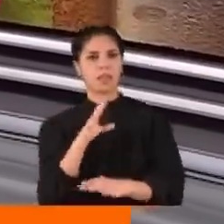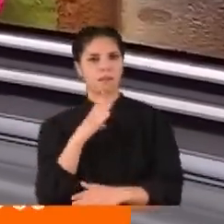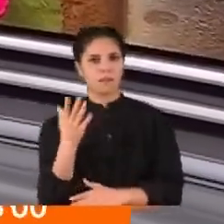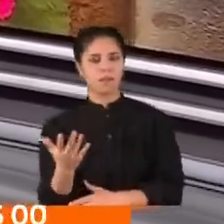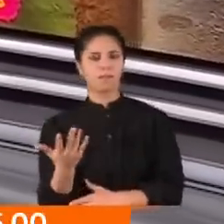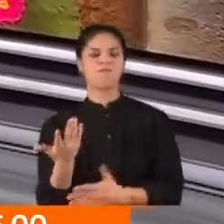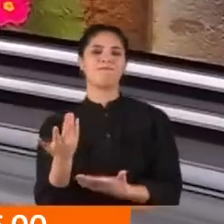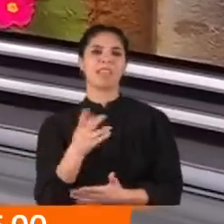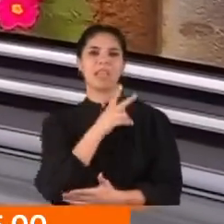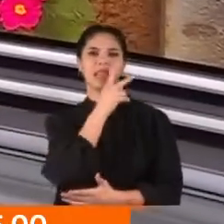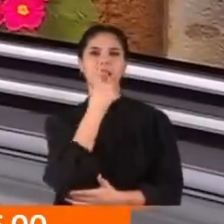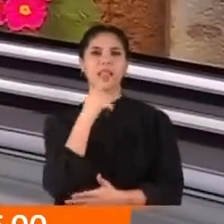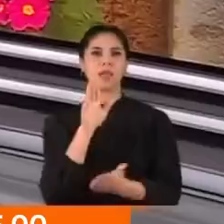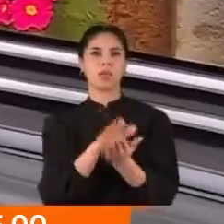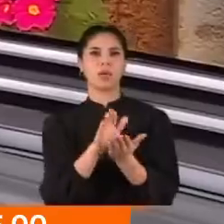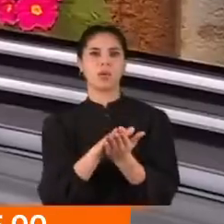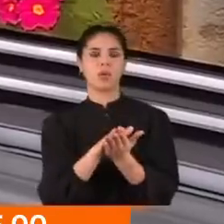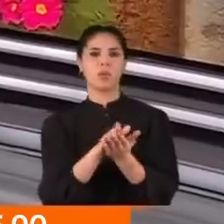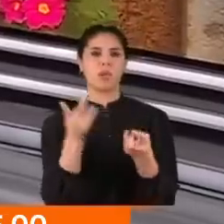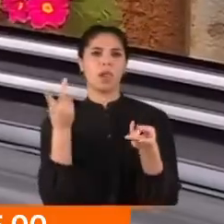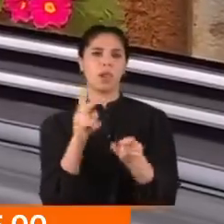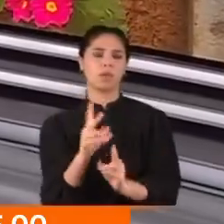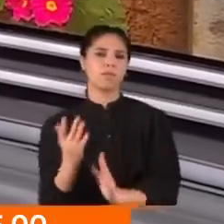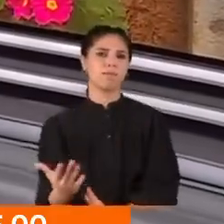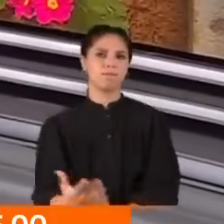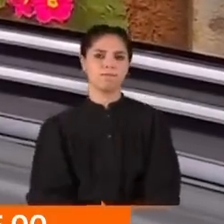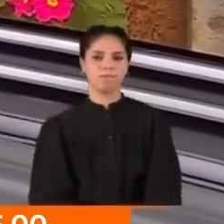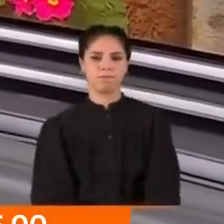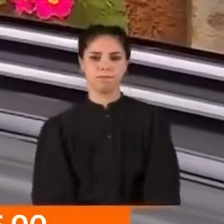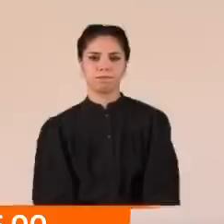görüyordu. Ne yazık ki sevimli köpek Hera savaşı kaybetti.